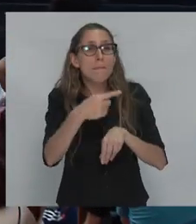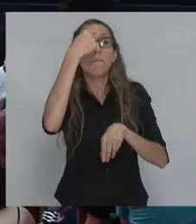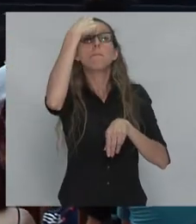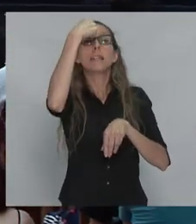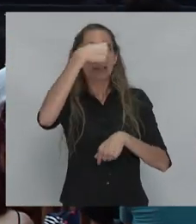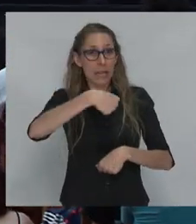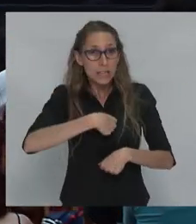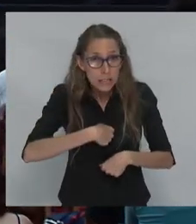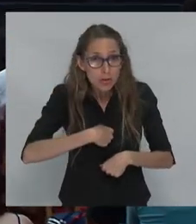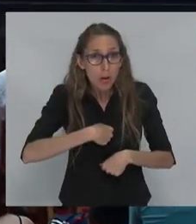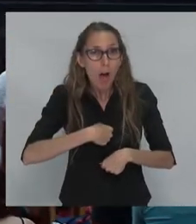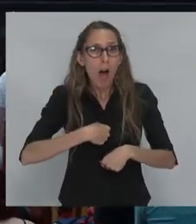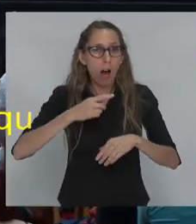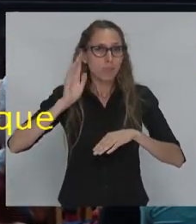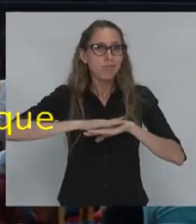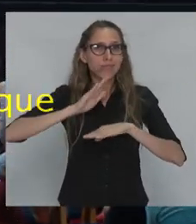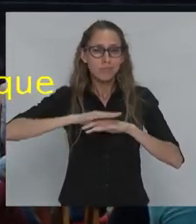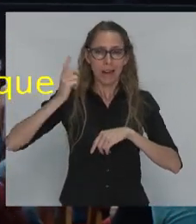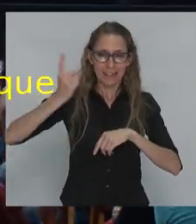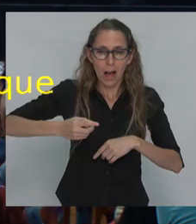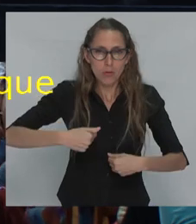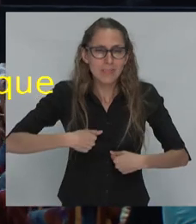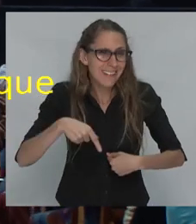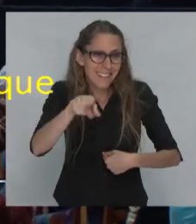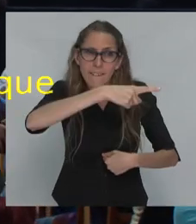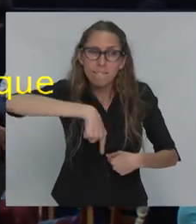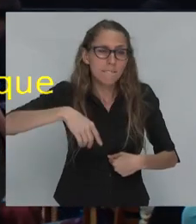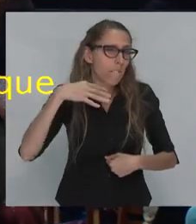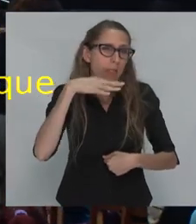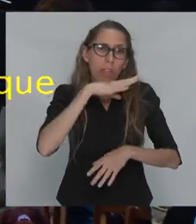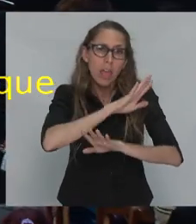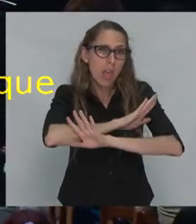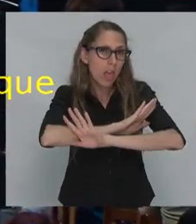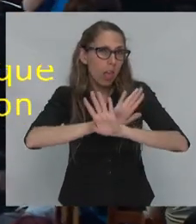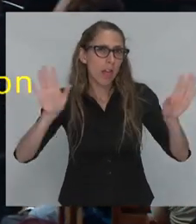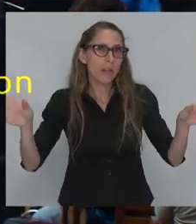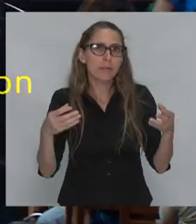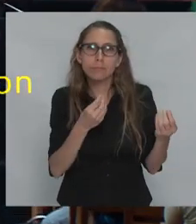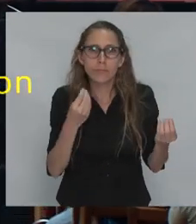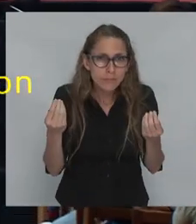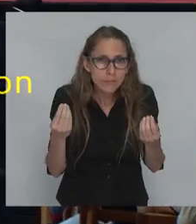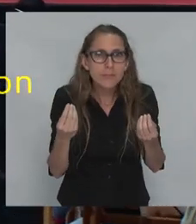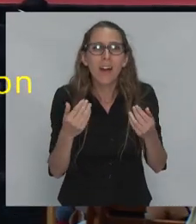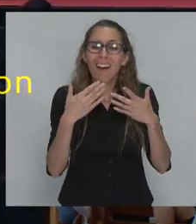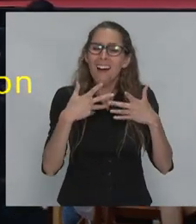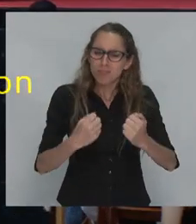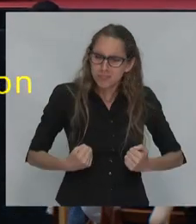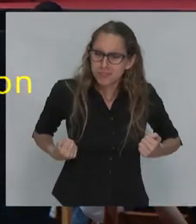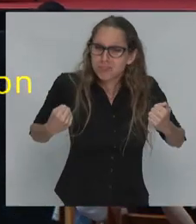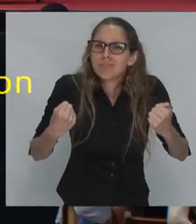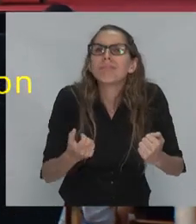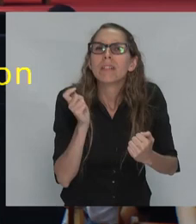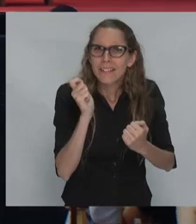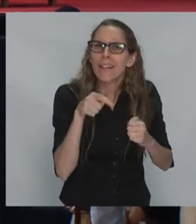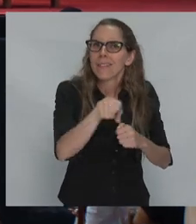rien compris. C'est ma jeunesse qui me porte. Et c'est elle qui, à chaque fois que je suis dans